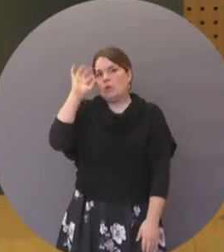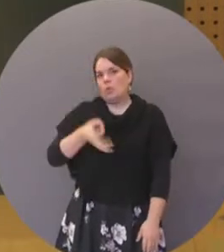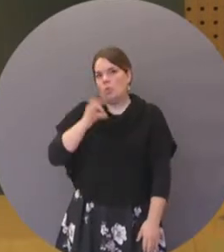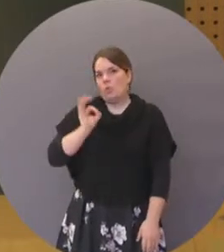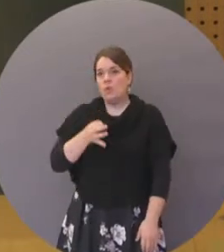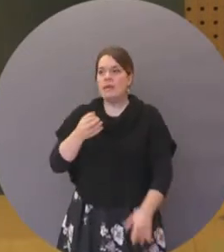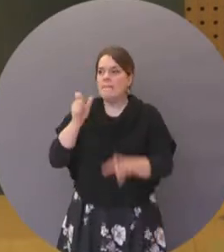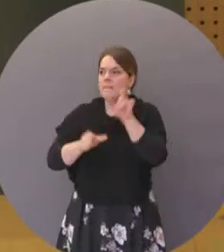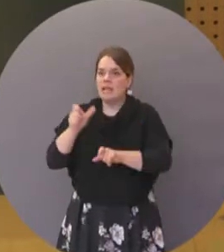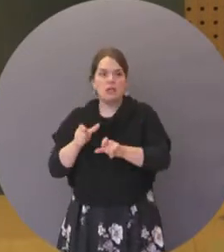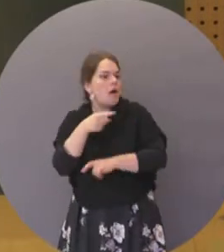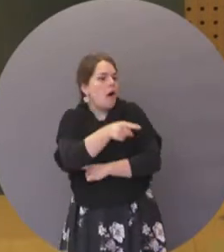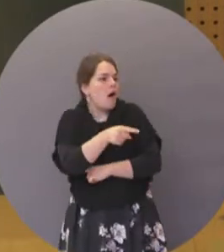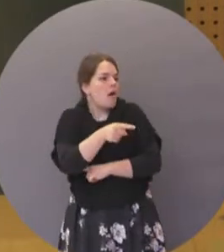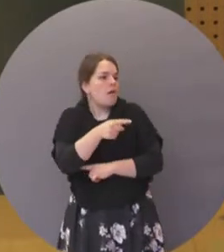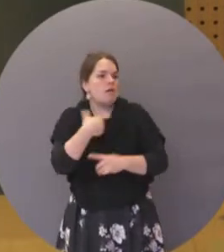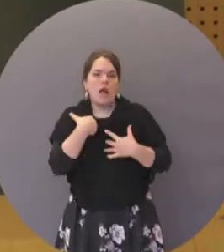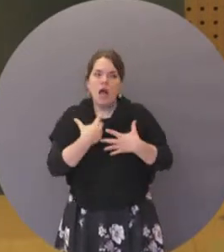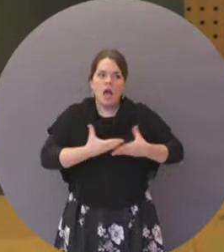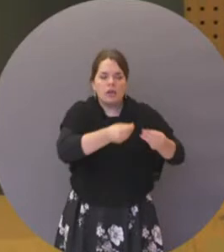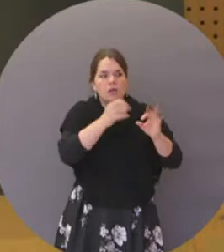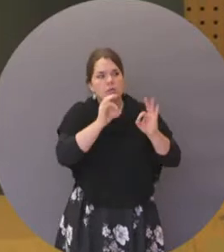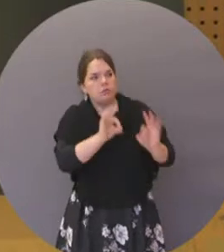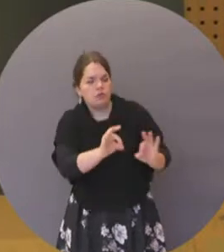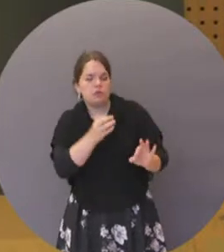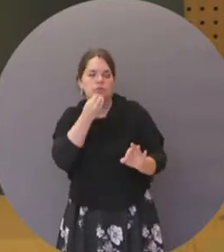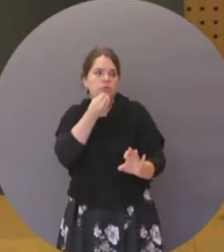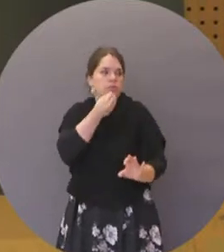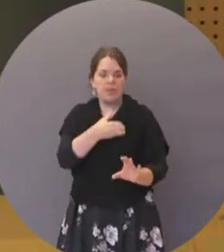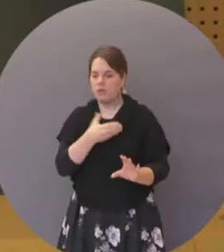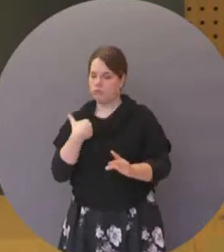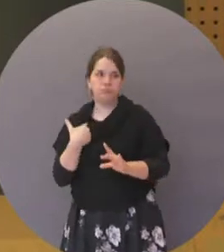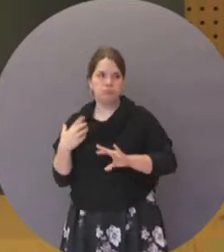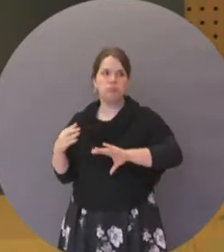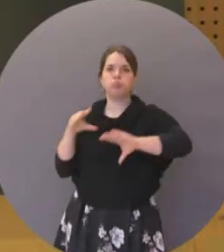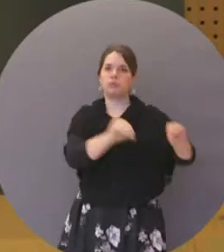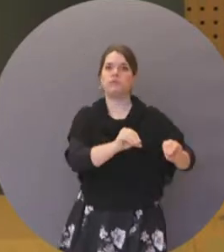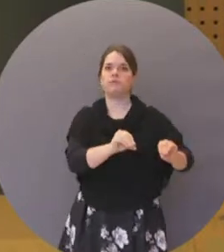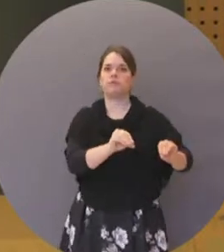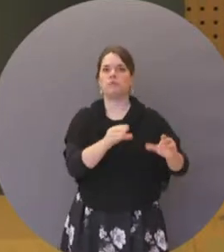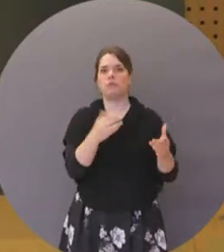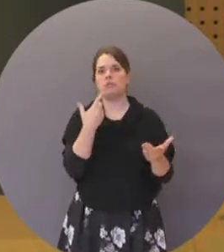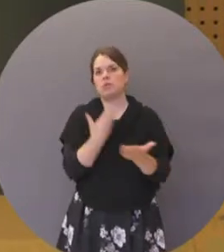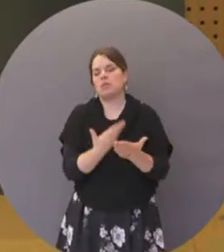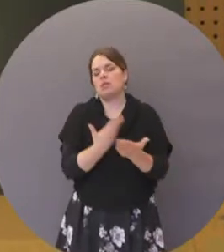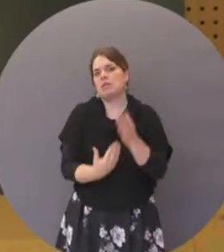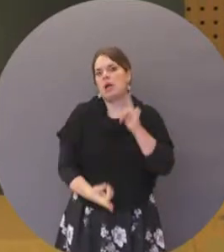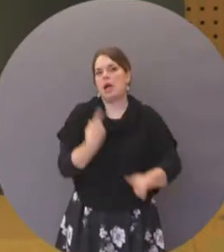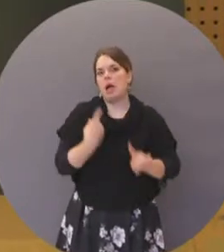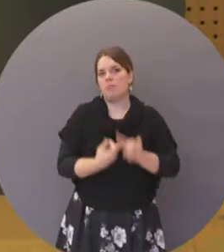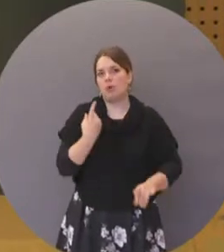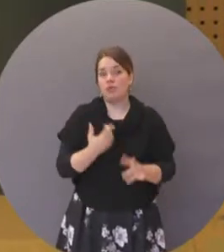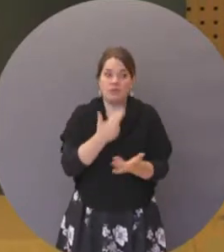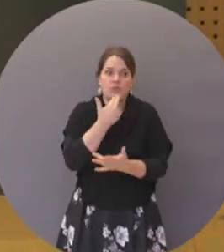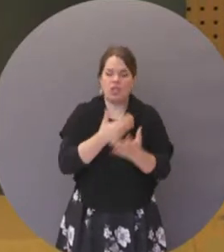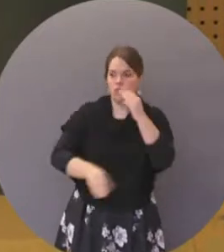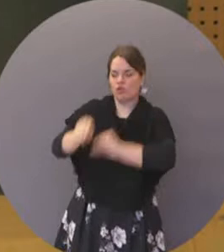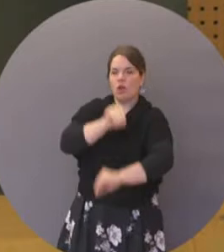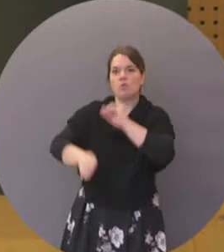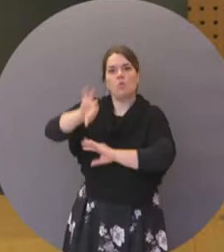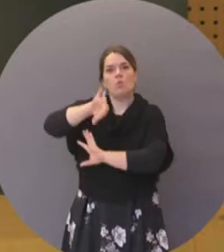et donc sur la réponse que l'on peut faire aux usagers on espère ne pas avoir à vous revoir trop tôt en